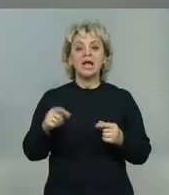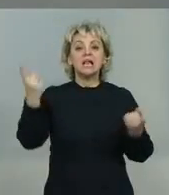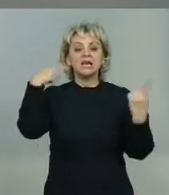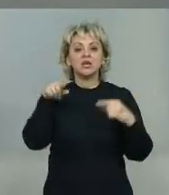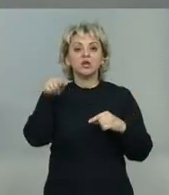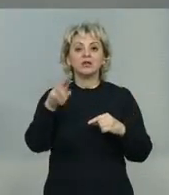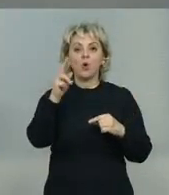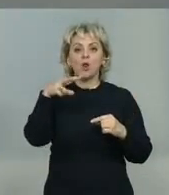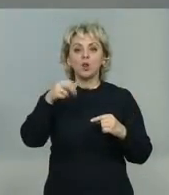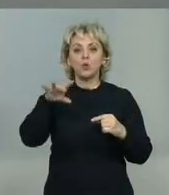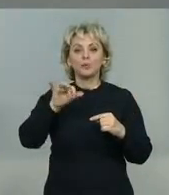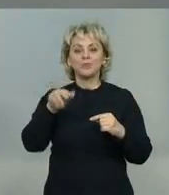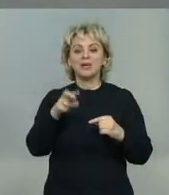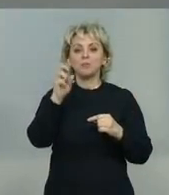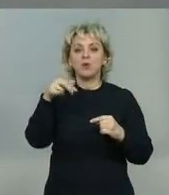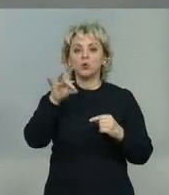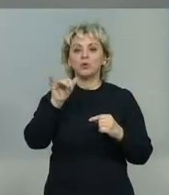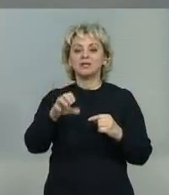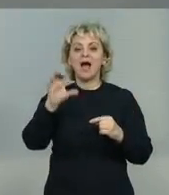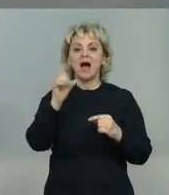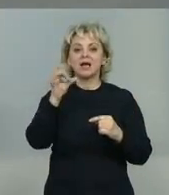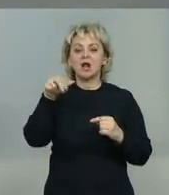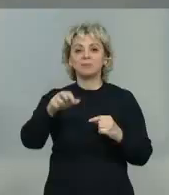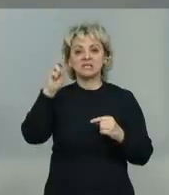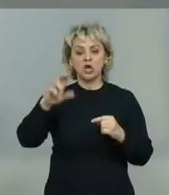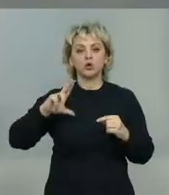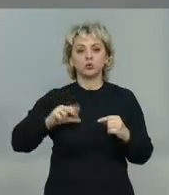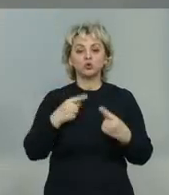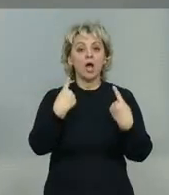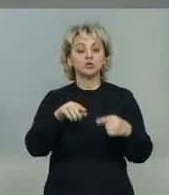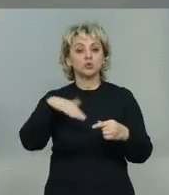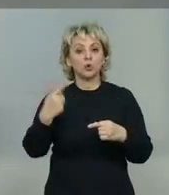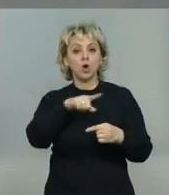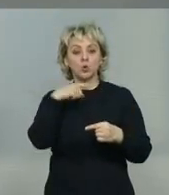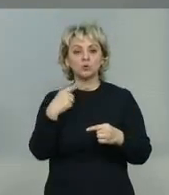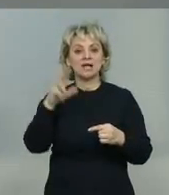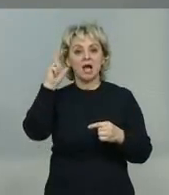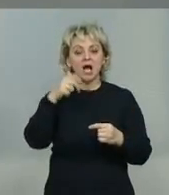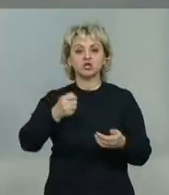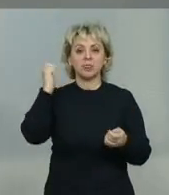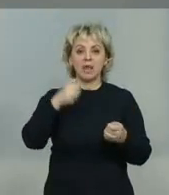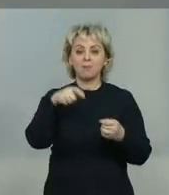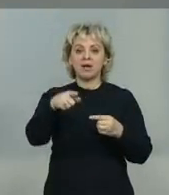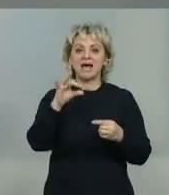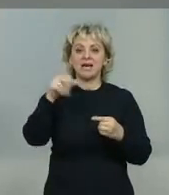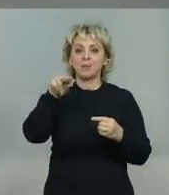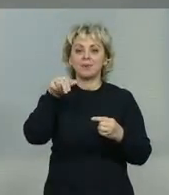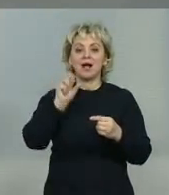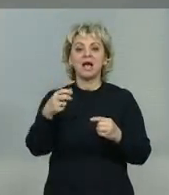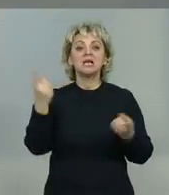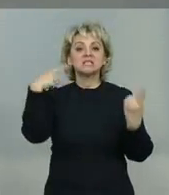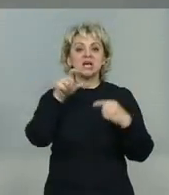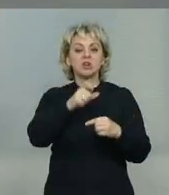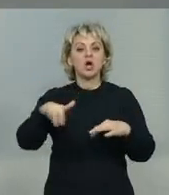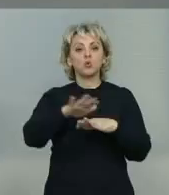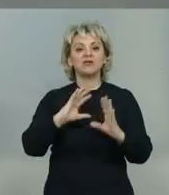Легенды о Колумбии, бедуин и араб, царь и дочери, а с другой стороны русские, каша из топора и репка. Сказки